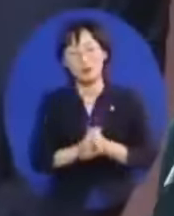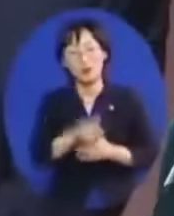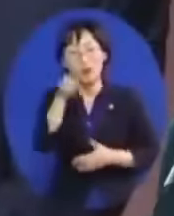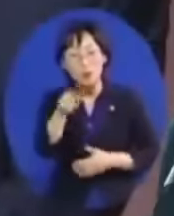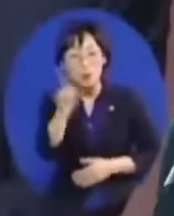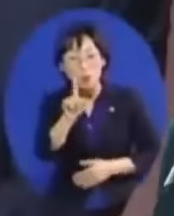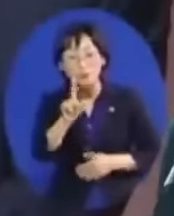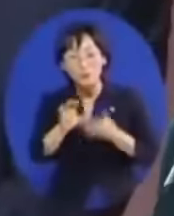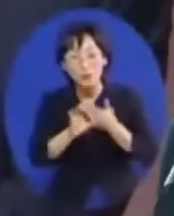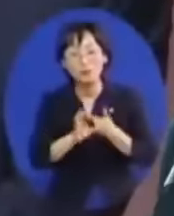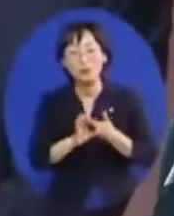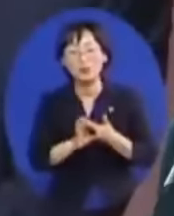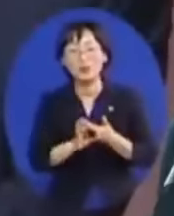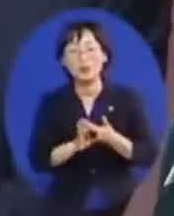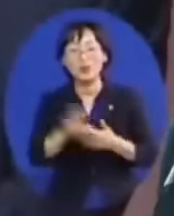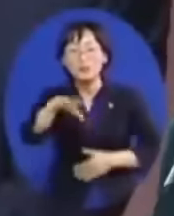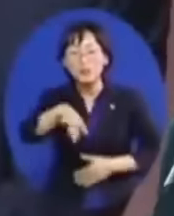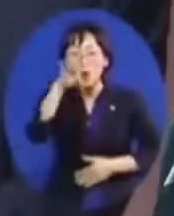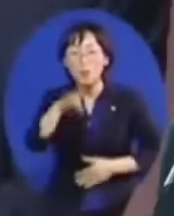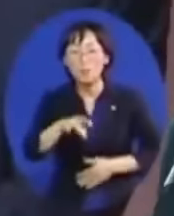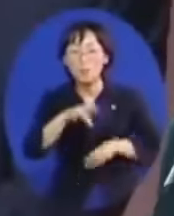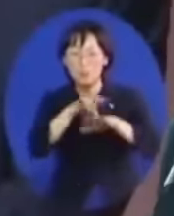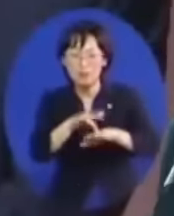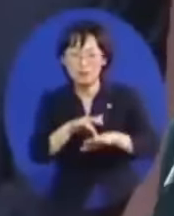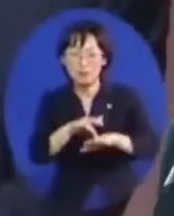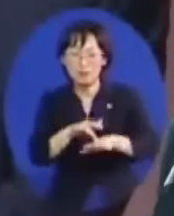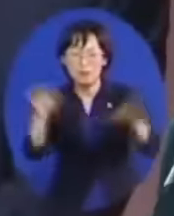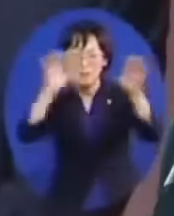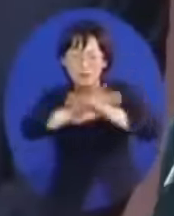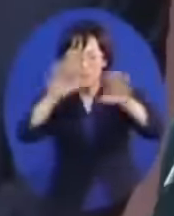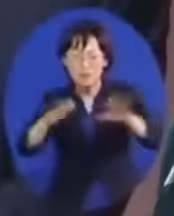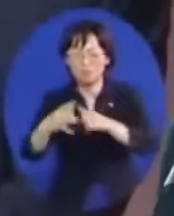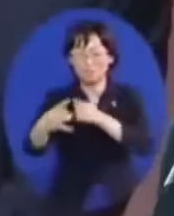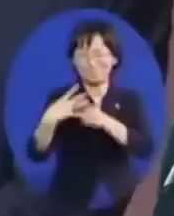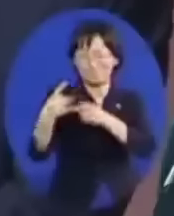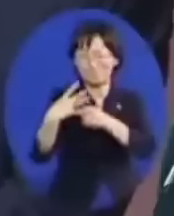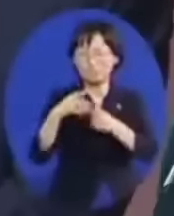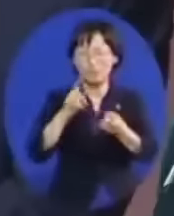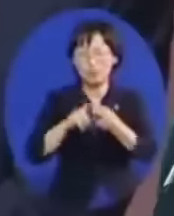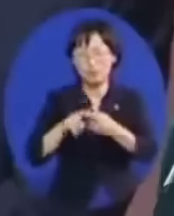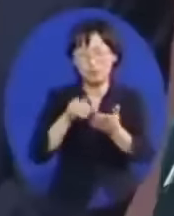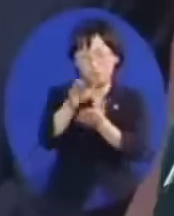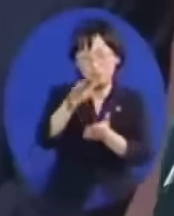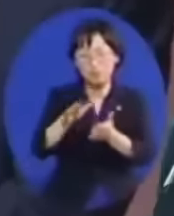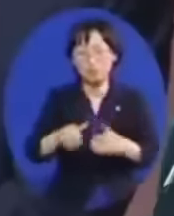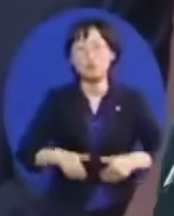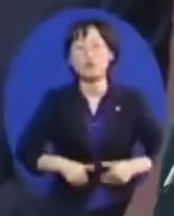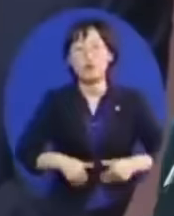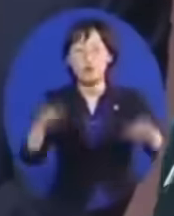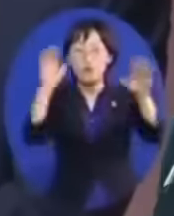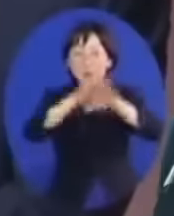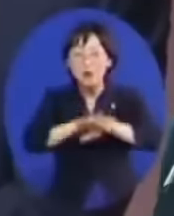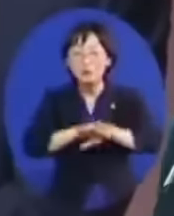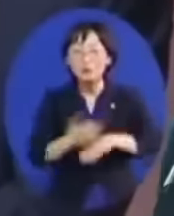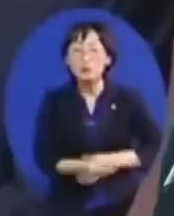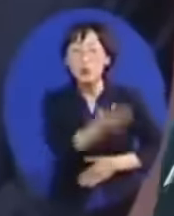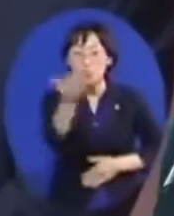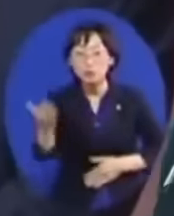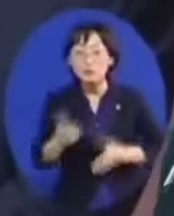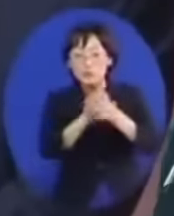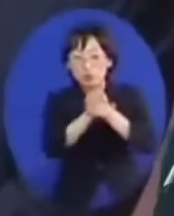그것이 뭐냐면 처음 마귀의 밤낮 참소를 물리쳐야 되는 것입니다. 마귀가 여러분